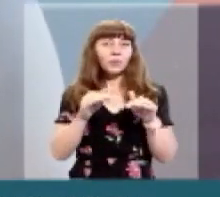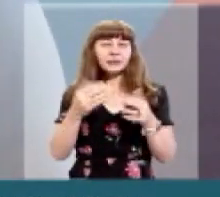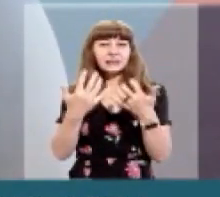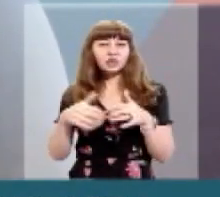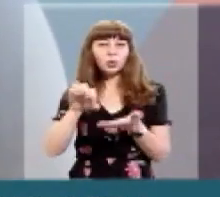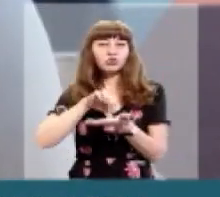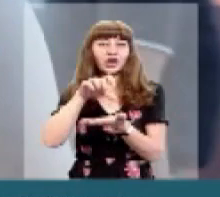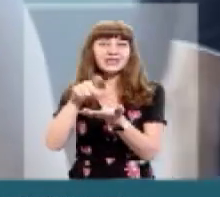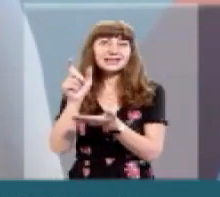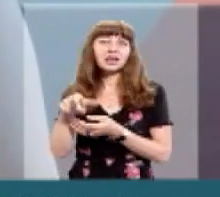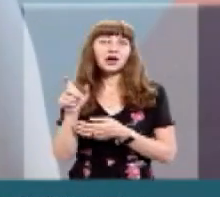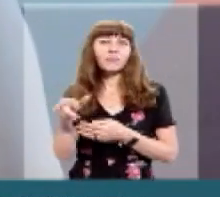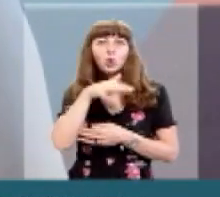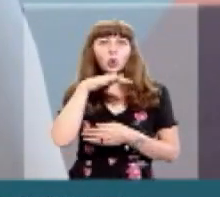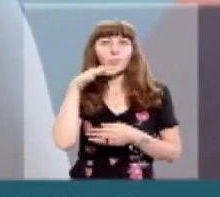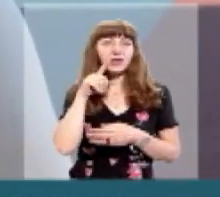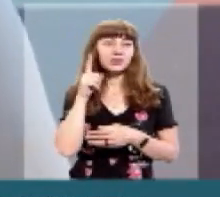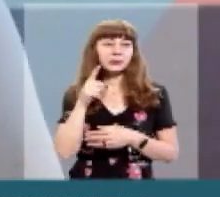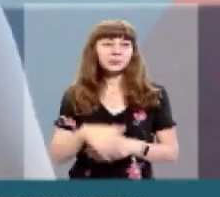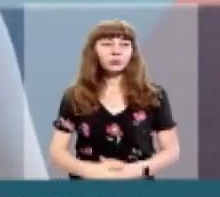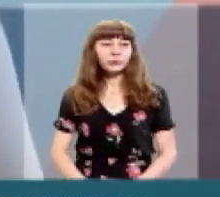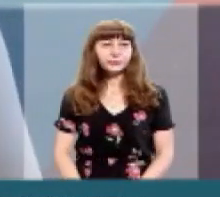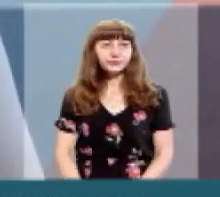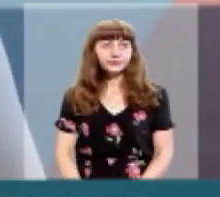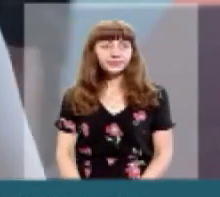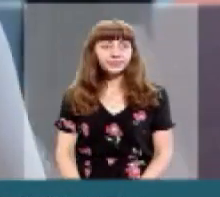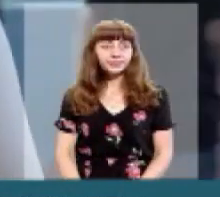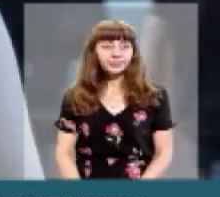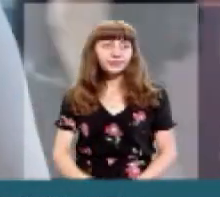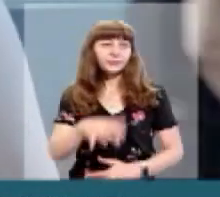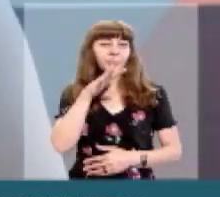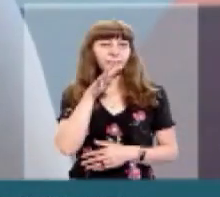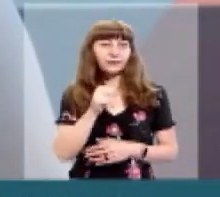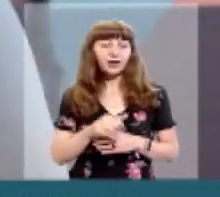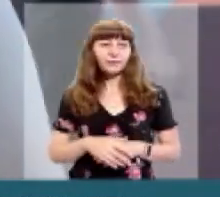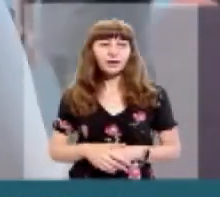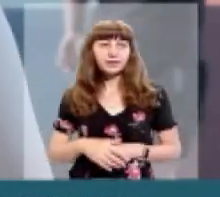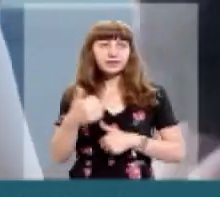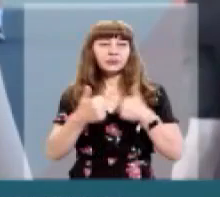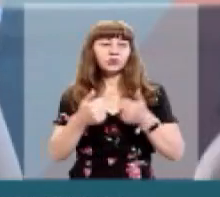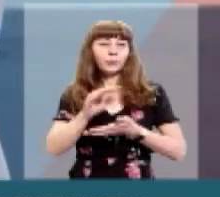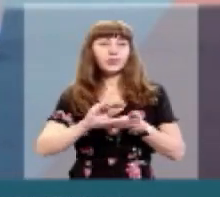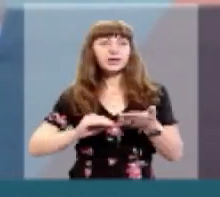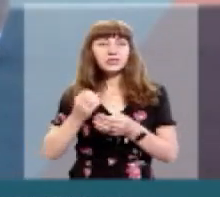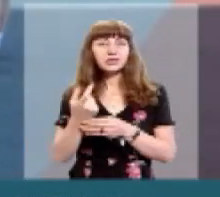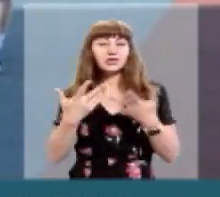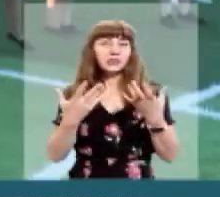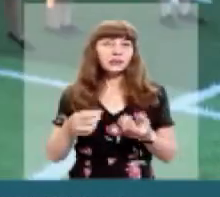көтеріңгі көңіл күй. Барлығы жоғары деңгейде өтіп жатыр. Қатысушылардың арасында жастар өте көп екен. Бұл қуантарлық